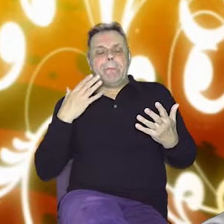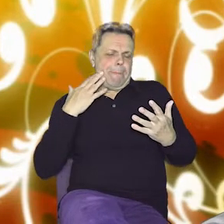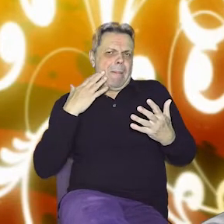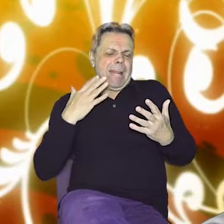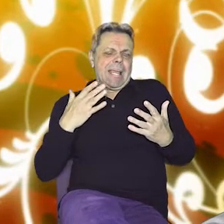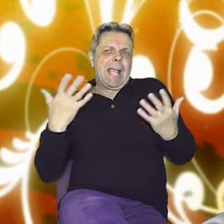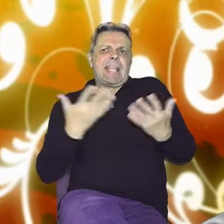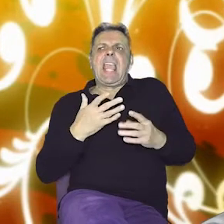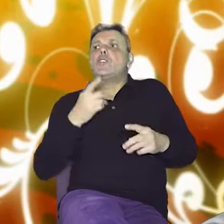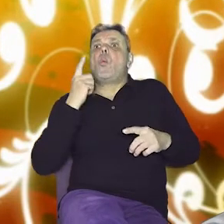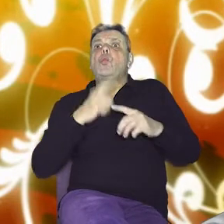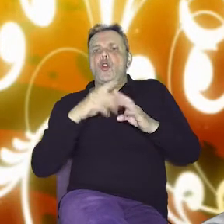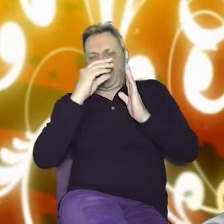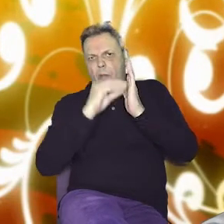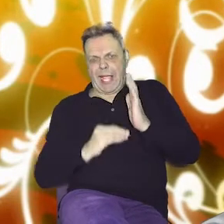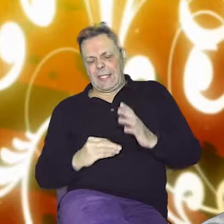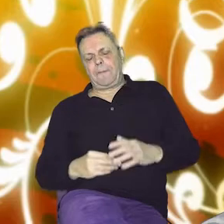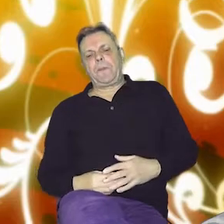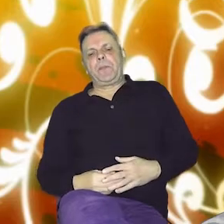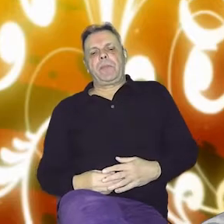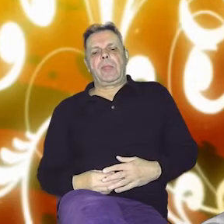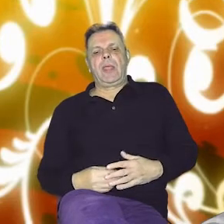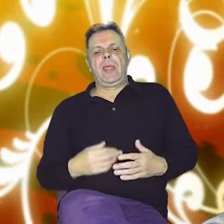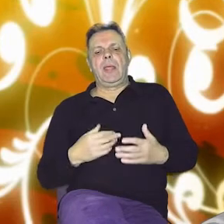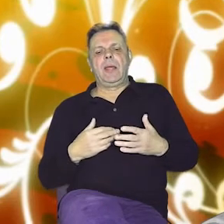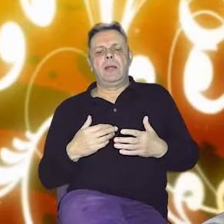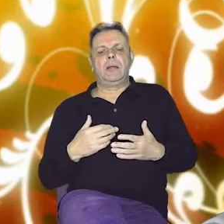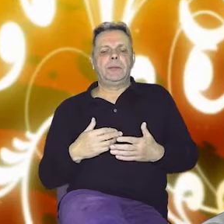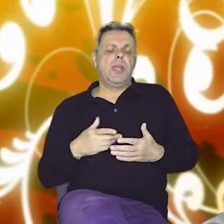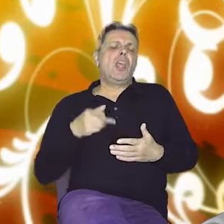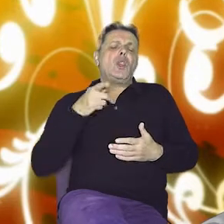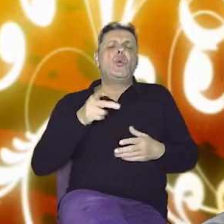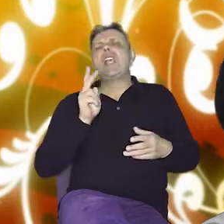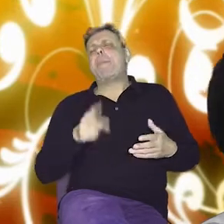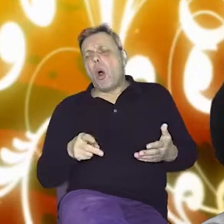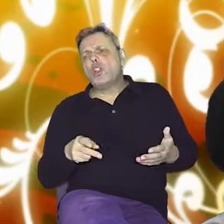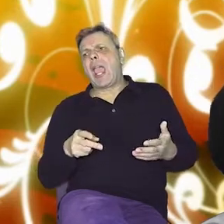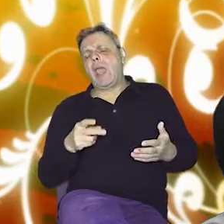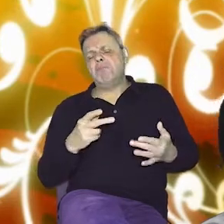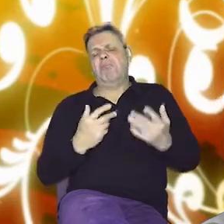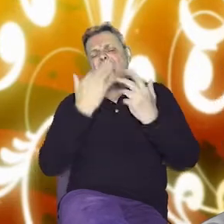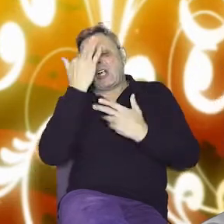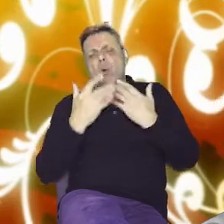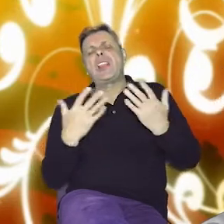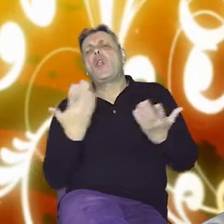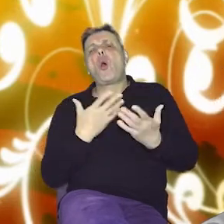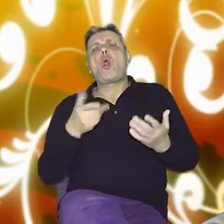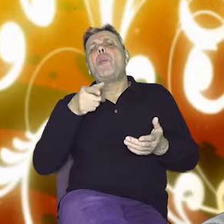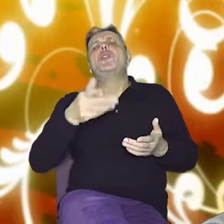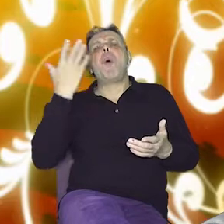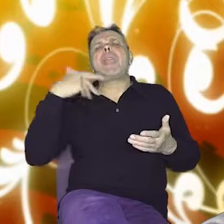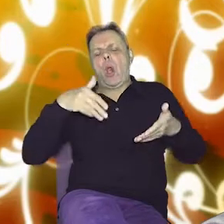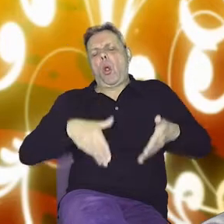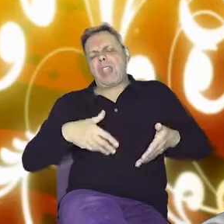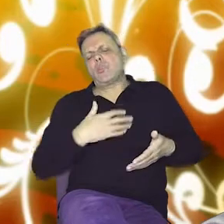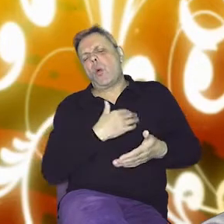vrlo točni ovoga podaci. Tako da se, onda se može aproksimativno to preračunati koliko bi to bilo